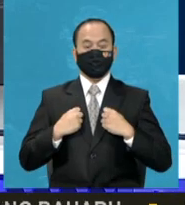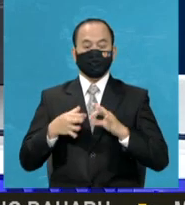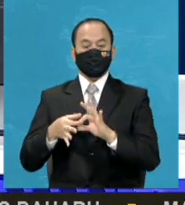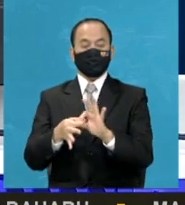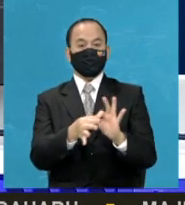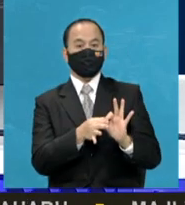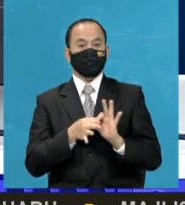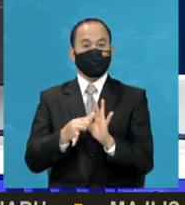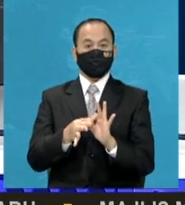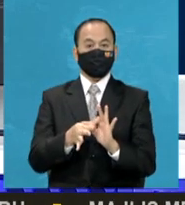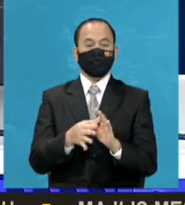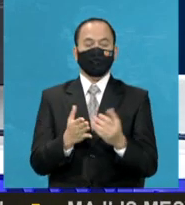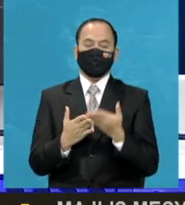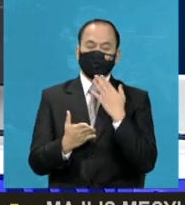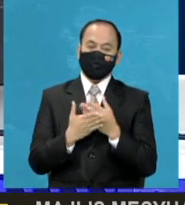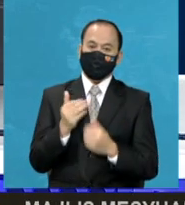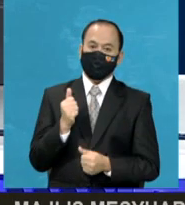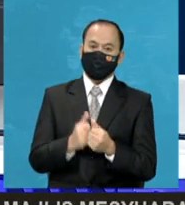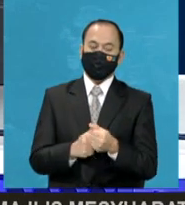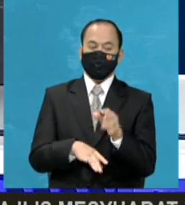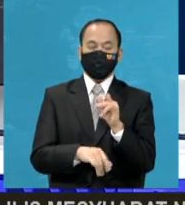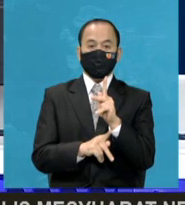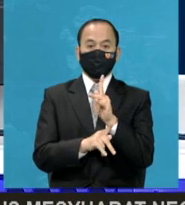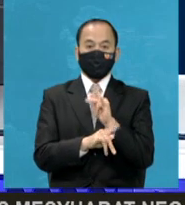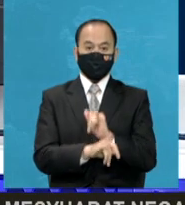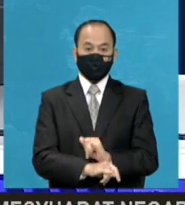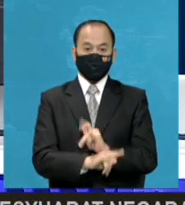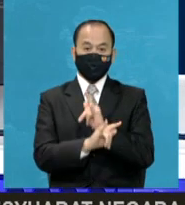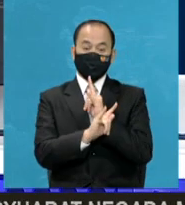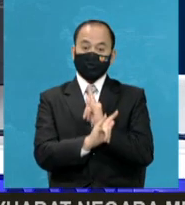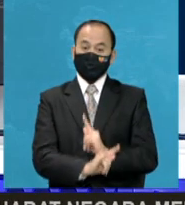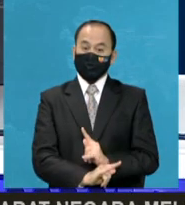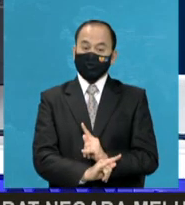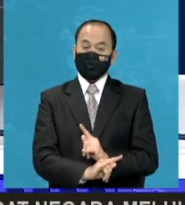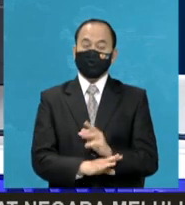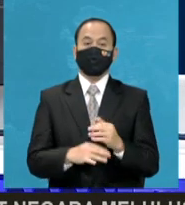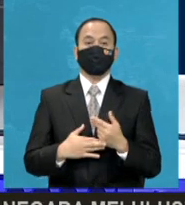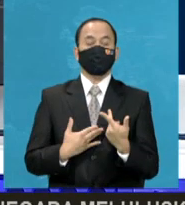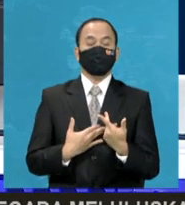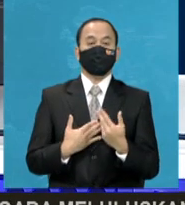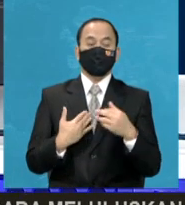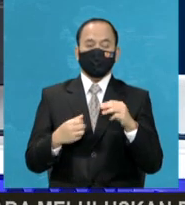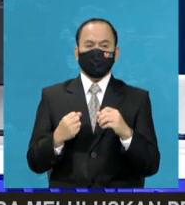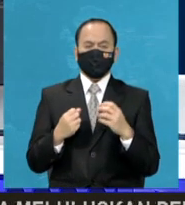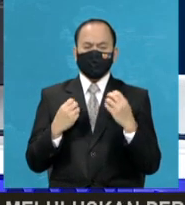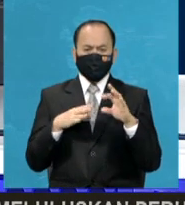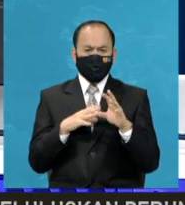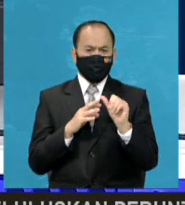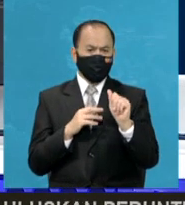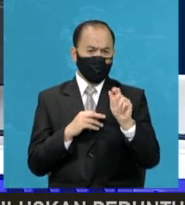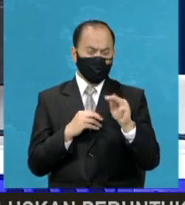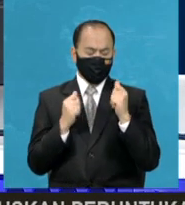tersebut membawa kebaikan keprek keprek inagara dalam menangani kecemasan kesehatan awam khususnya dalam